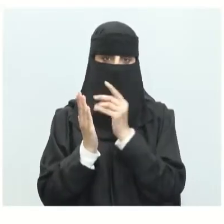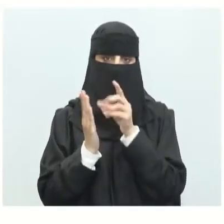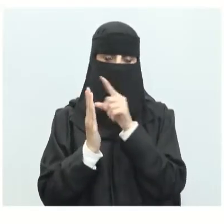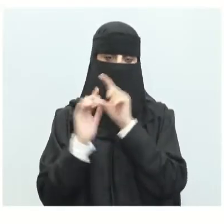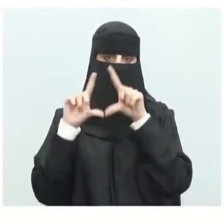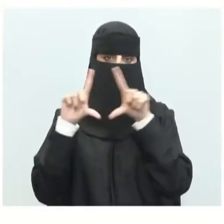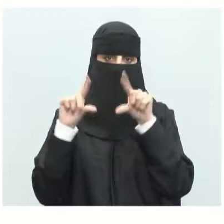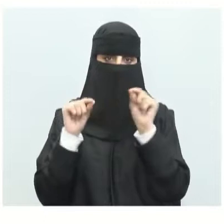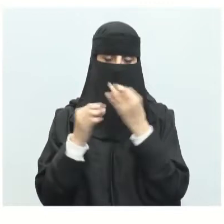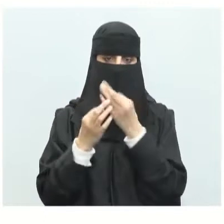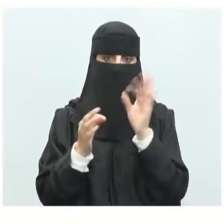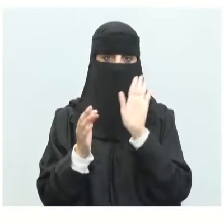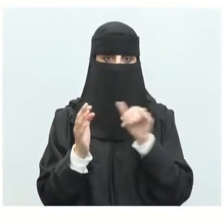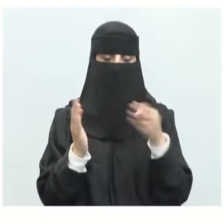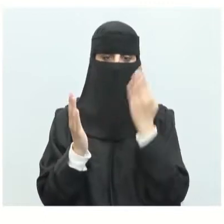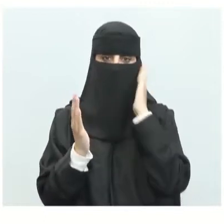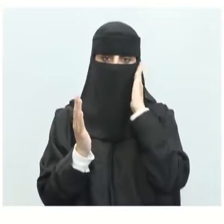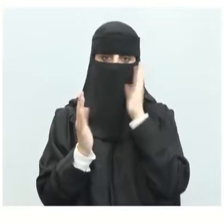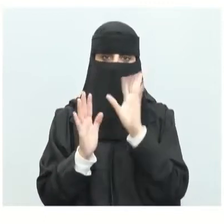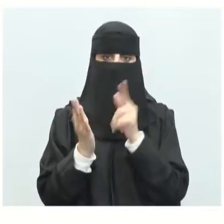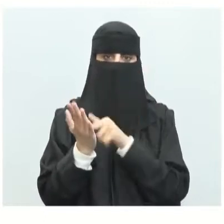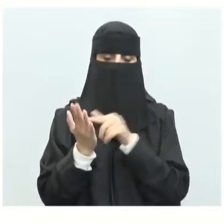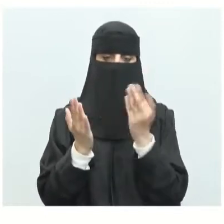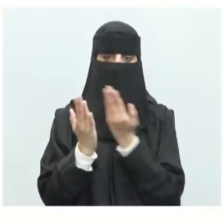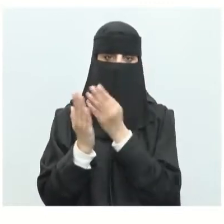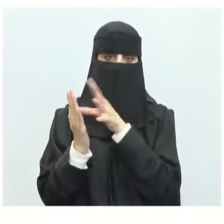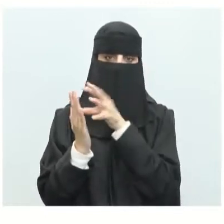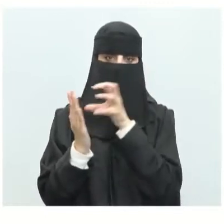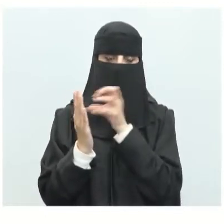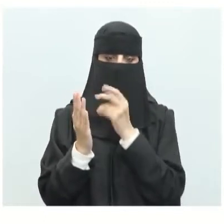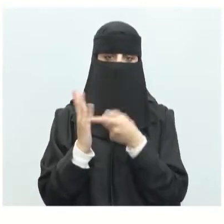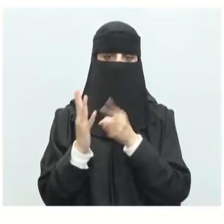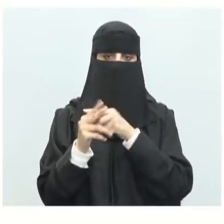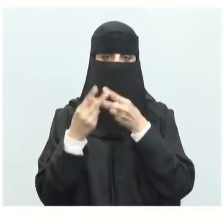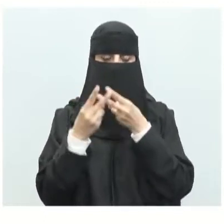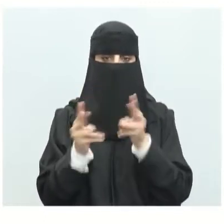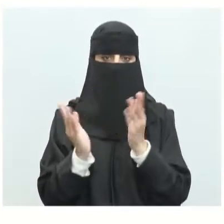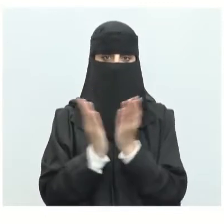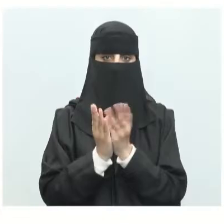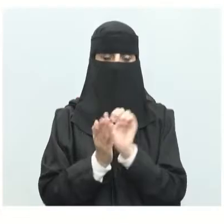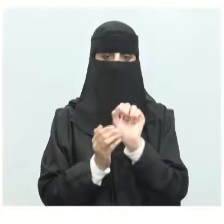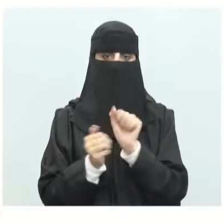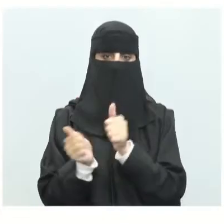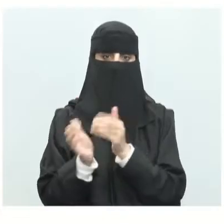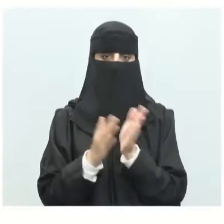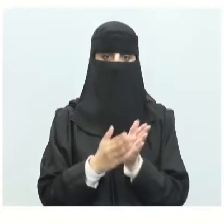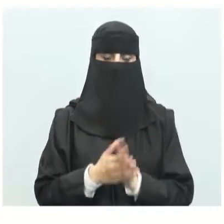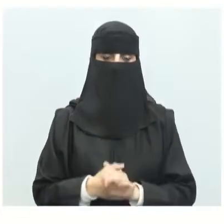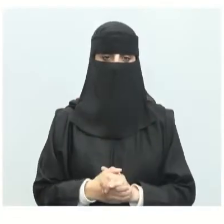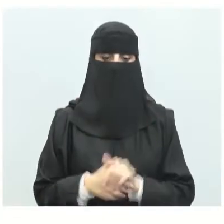رقم للدرس بامكانك ان تعود اليه وتطلع على ما وضع في داخله